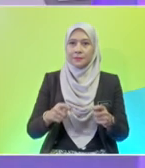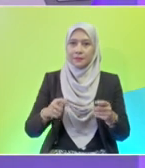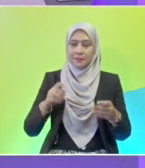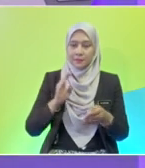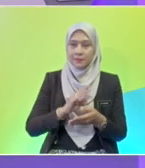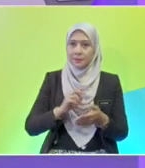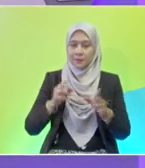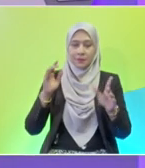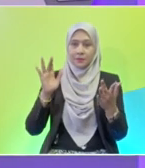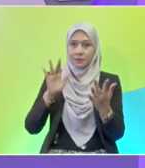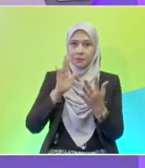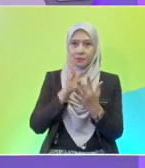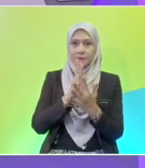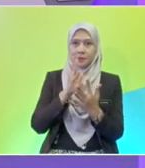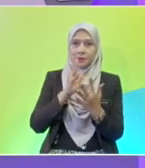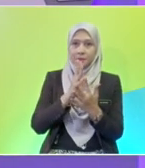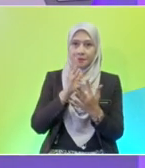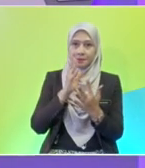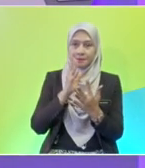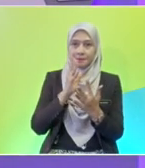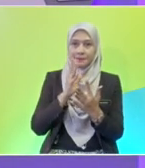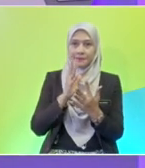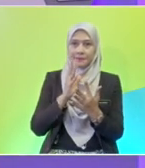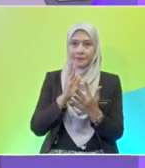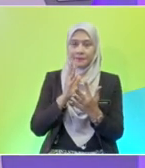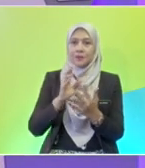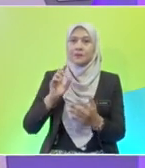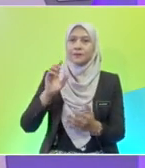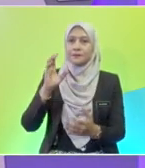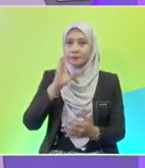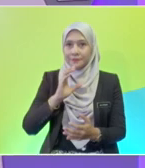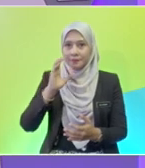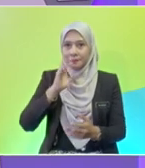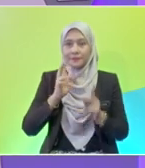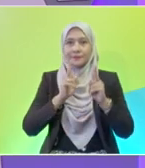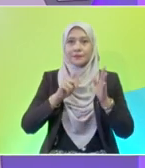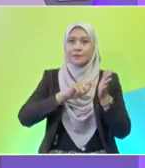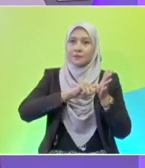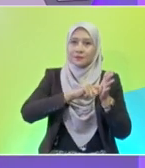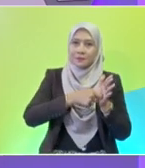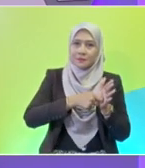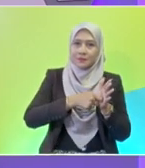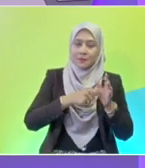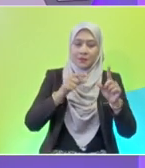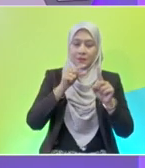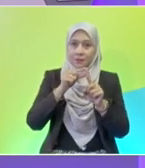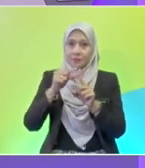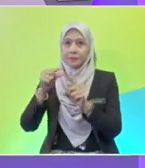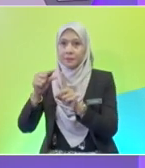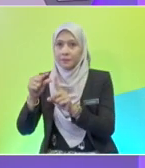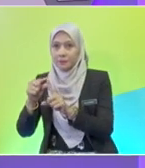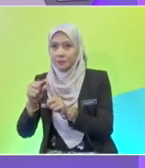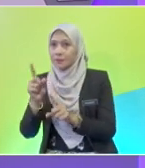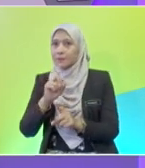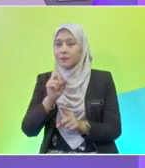menjawab soal dan sedemikian kita mesti mencari kata kunci kata kunci itulah yang akan menentukan